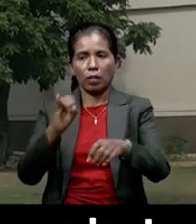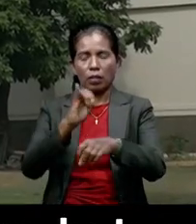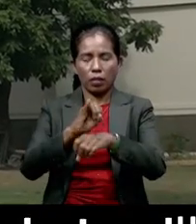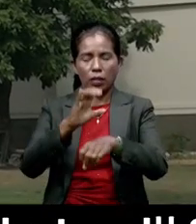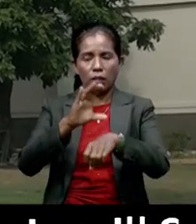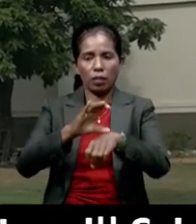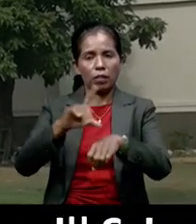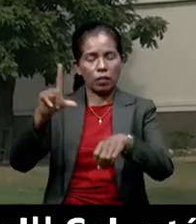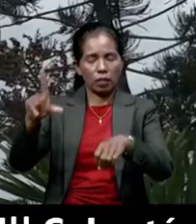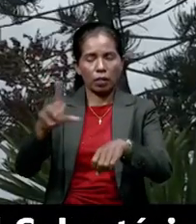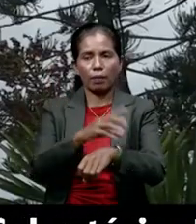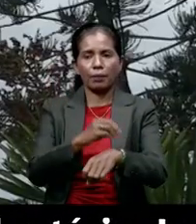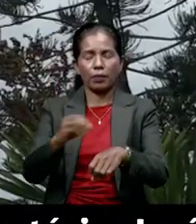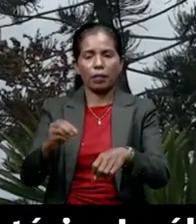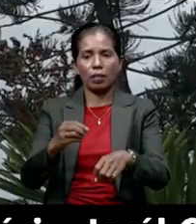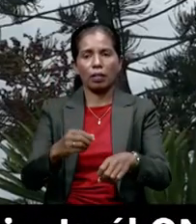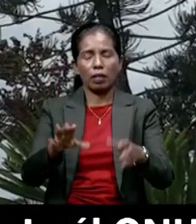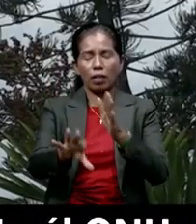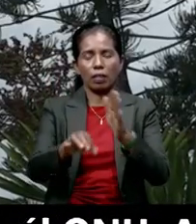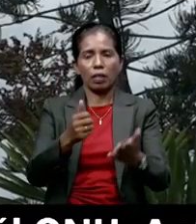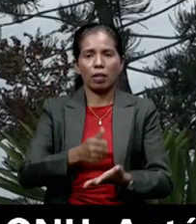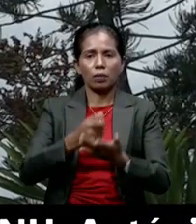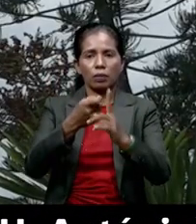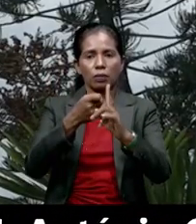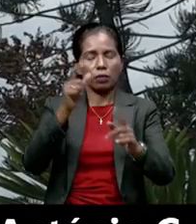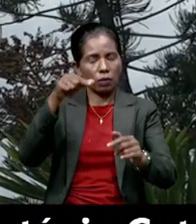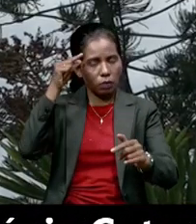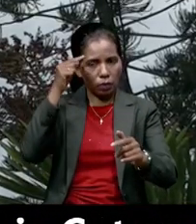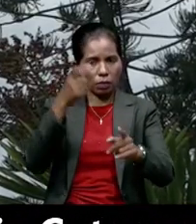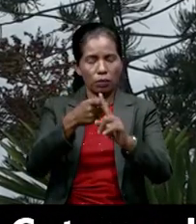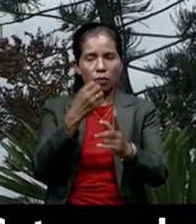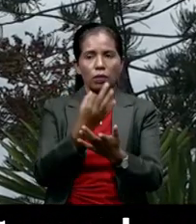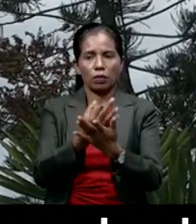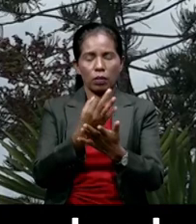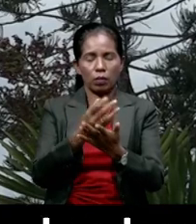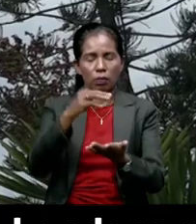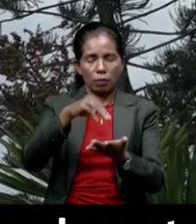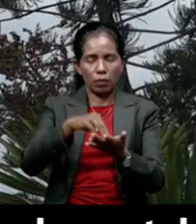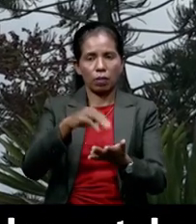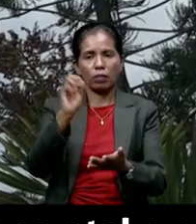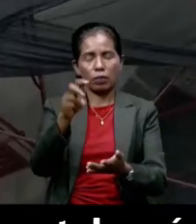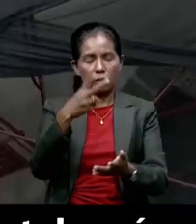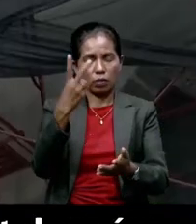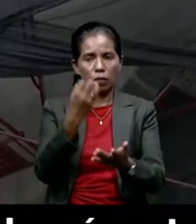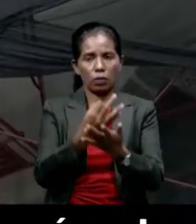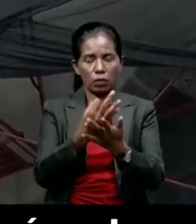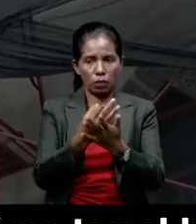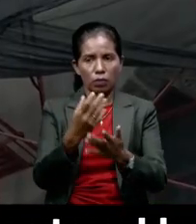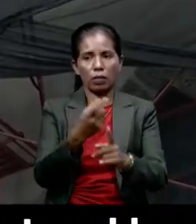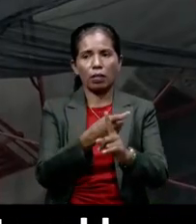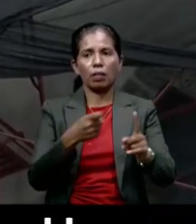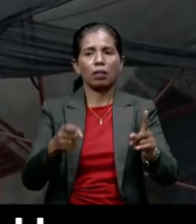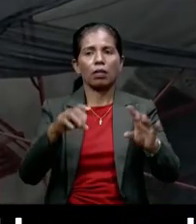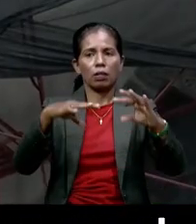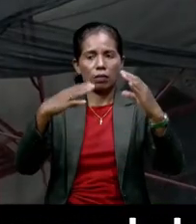Katedral Motael no Orfanato Almane hetang apoi total husi governo li husi orçamento milion sanol resin rua husi fundo contingência ba